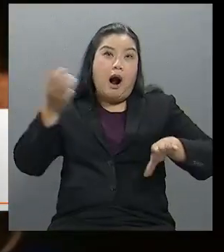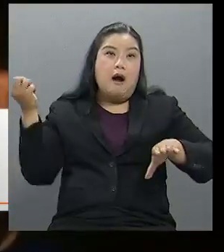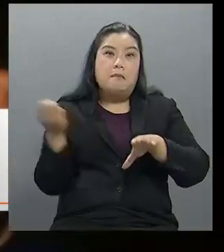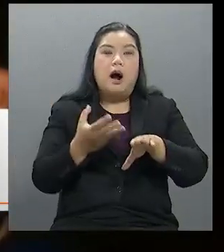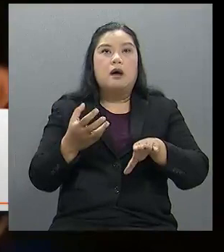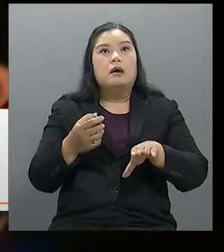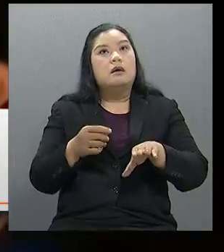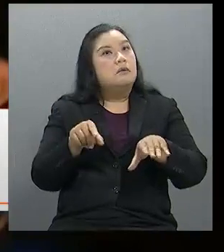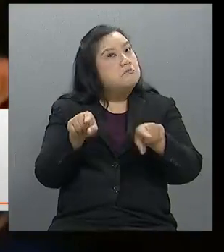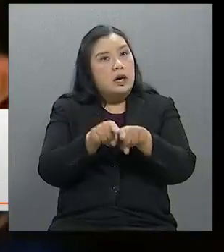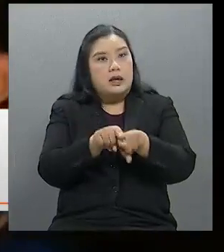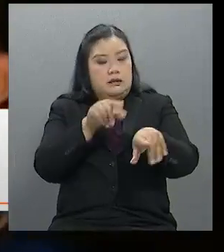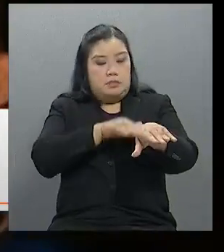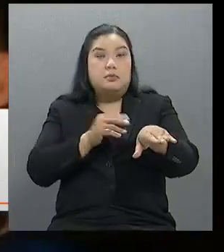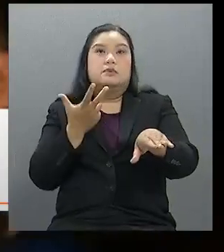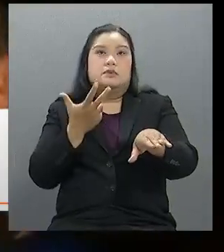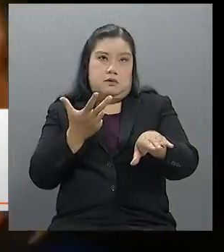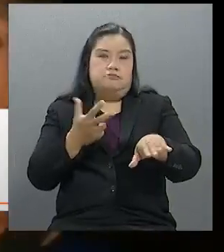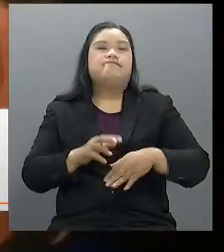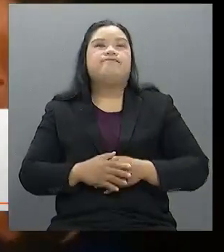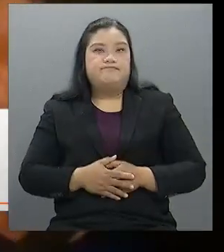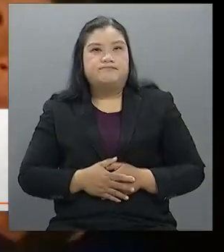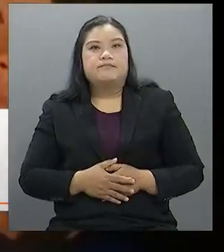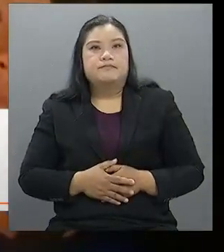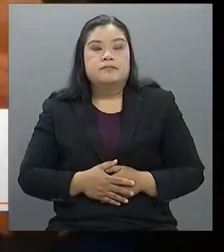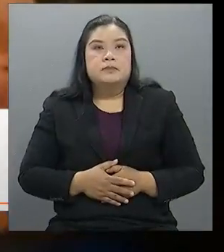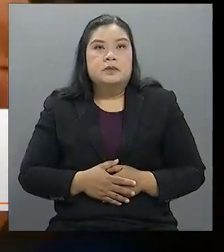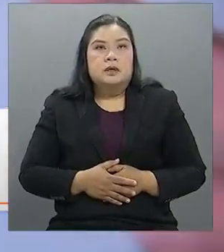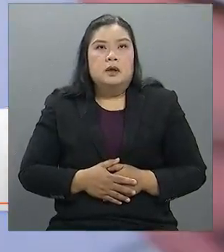แต่ไม่ถึงกับแตกนะโดยคนขับรถบรรทุกก็ให้ข้อมูลตร